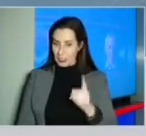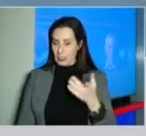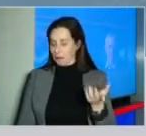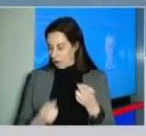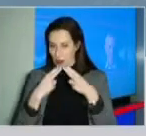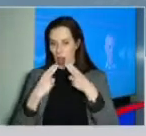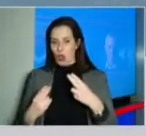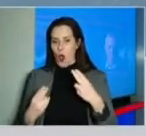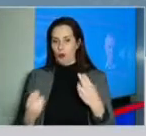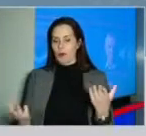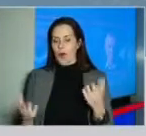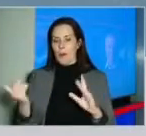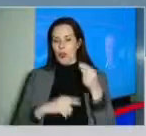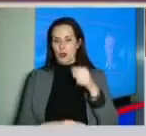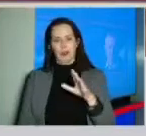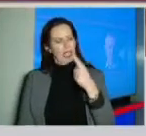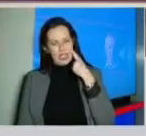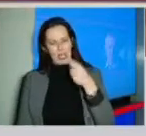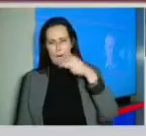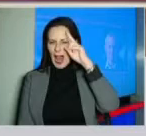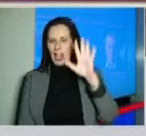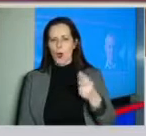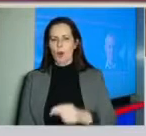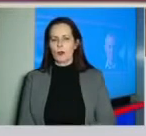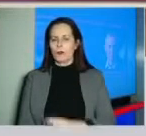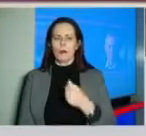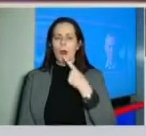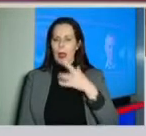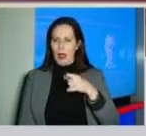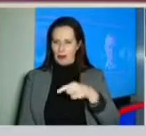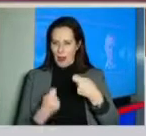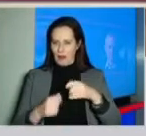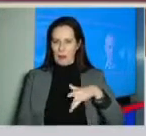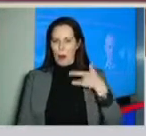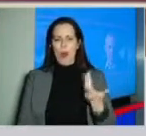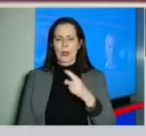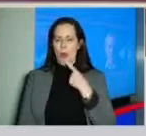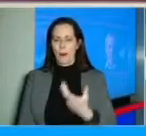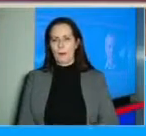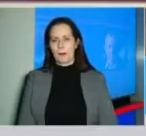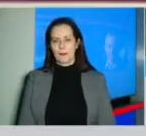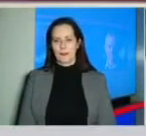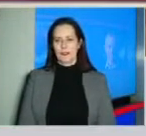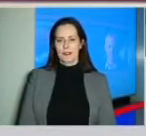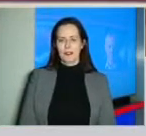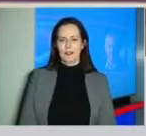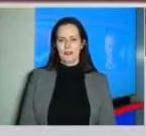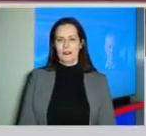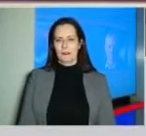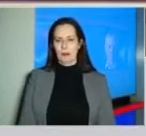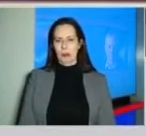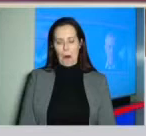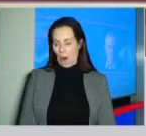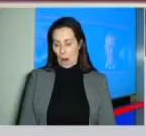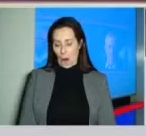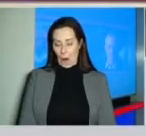תשובה לאיחוד הזה. אנחנו... איך זה נראה בקבוצות של הוואטסאפ? אתה חבר באיזה 100 כן, קבוצות וואטסאפ של הליכוד, לא? אני לא חושב שיש איזו